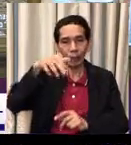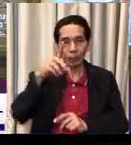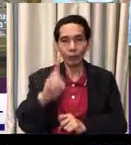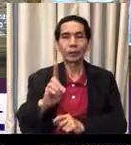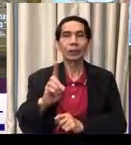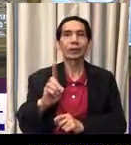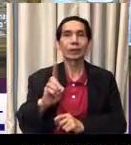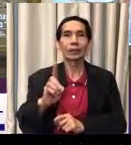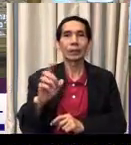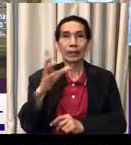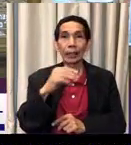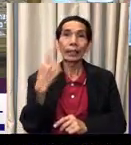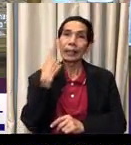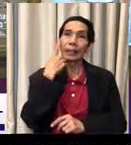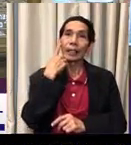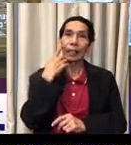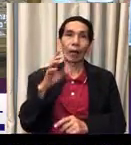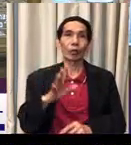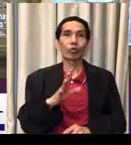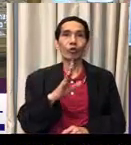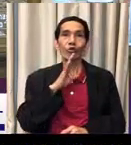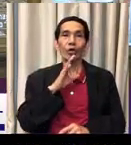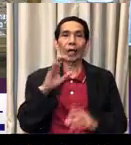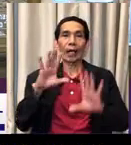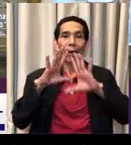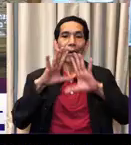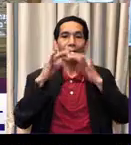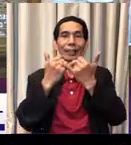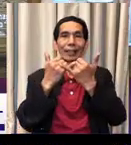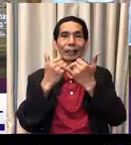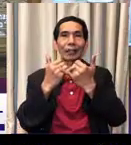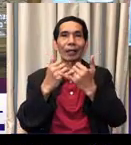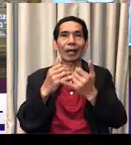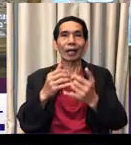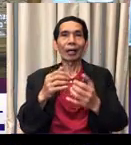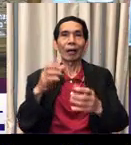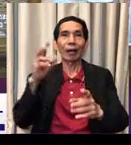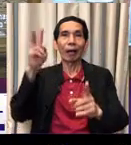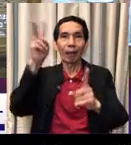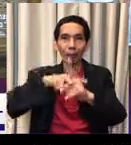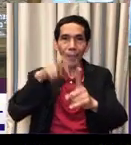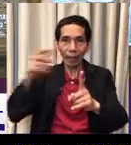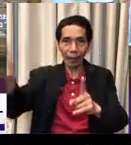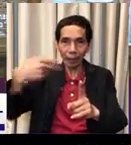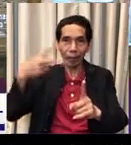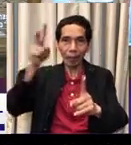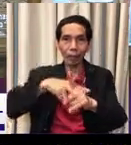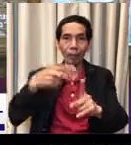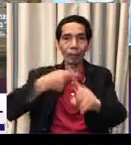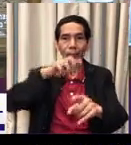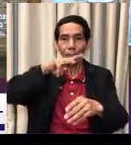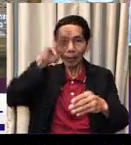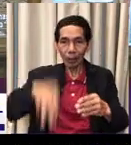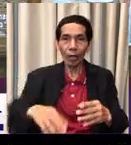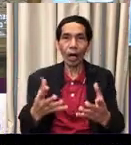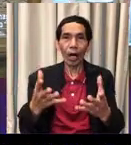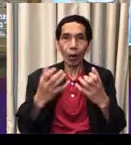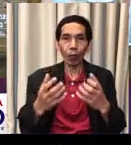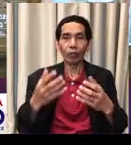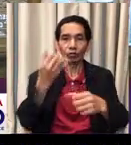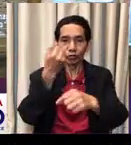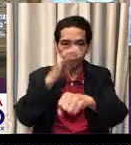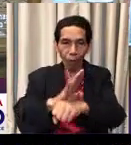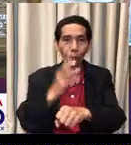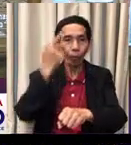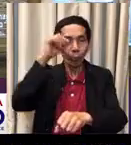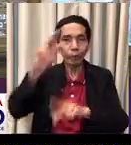PWDs. At kanina may kausap na naman akong kumpanya na sila ay mag-hire ng mga taga-Maynila. Because I want jobs for